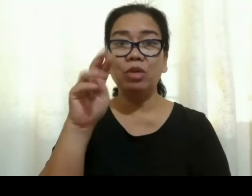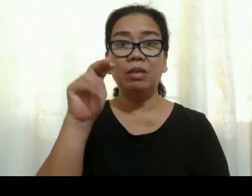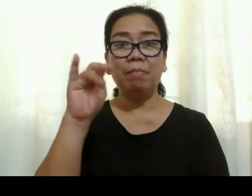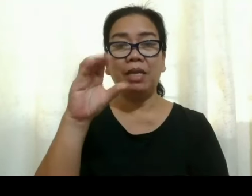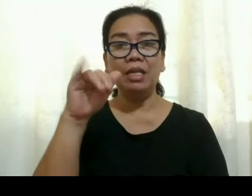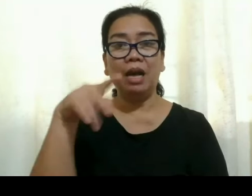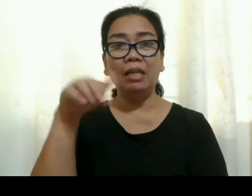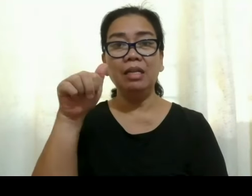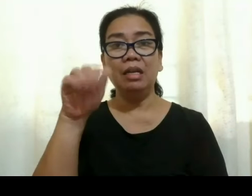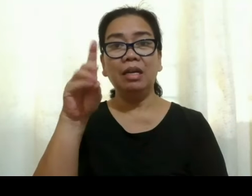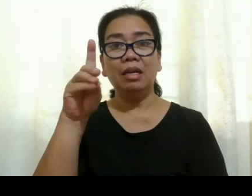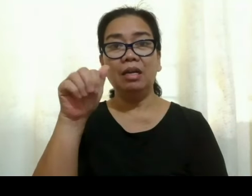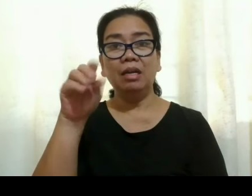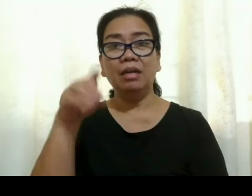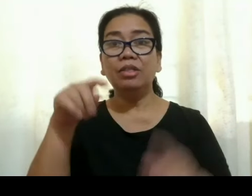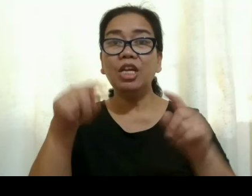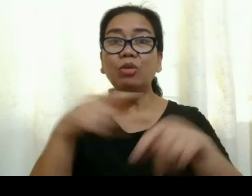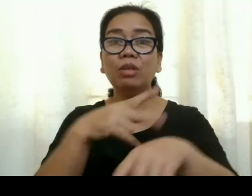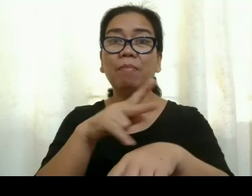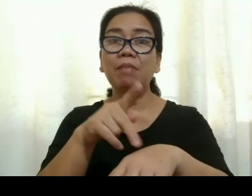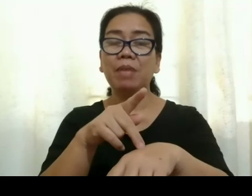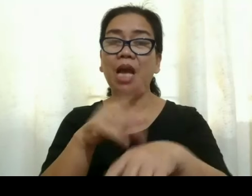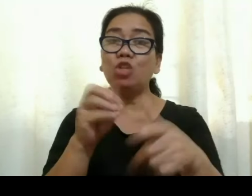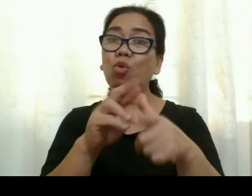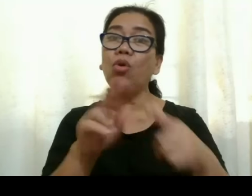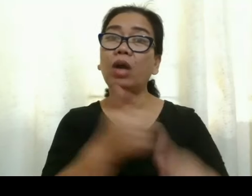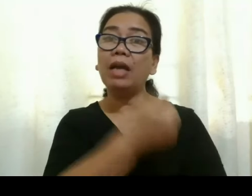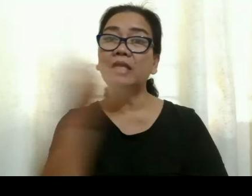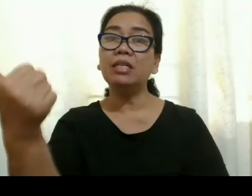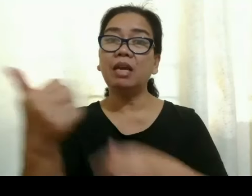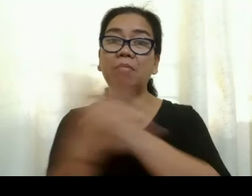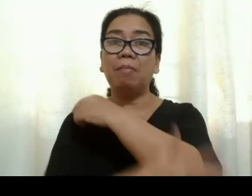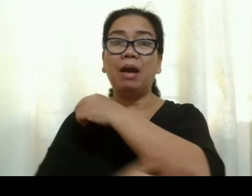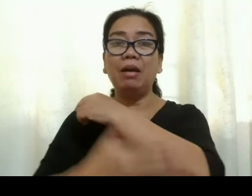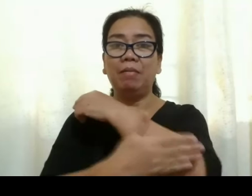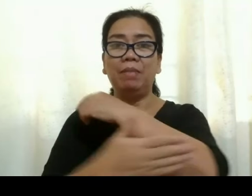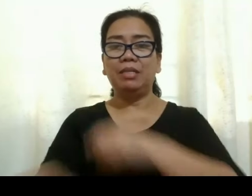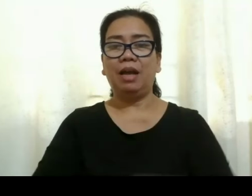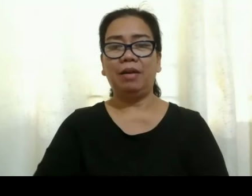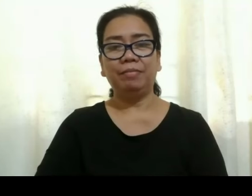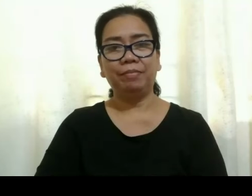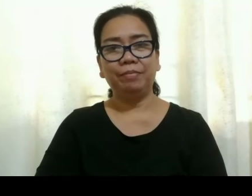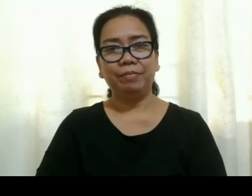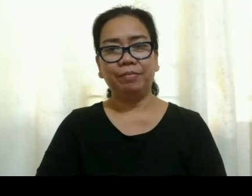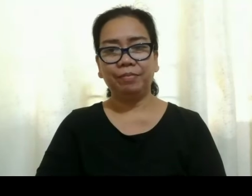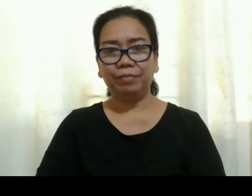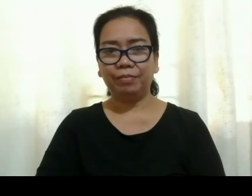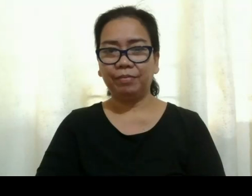maraming munisipalidad dito sa Pilipinas o kahit na sa iba pang bansa.